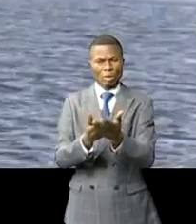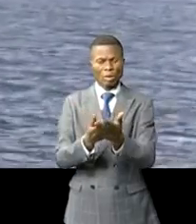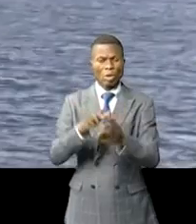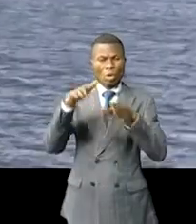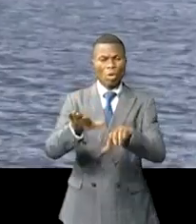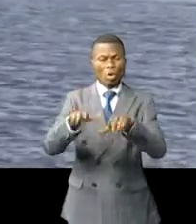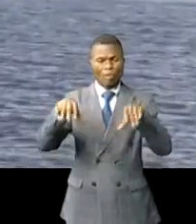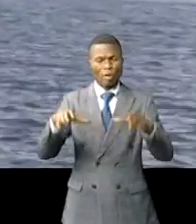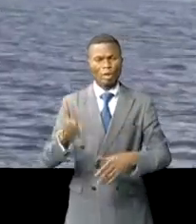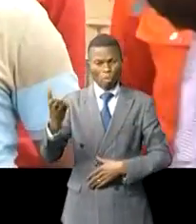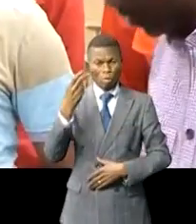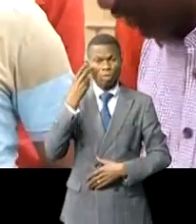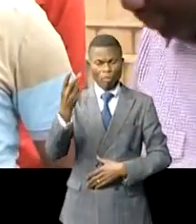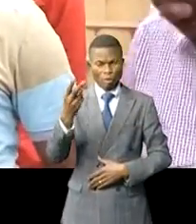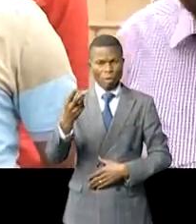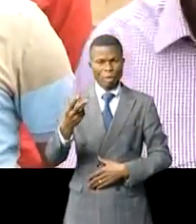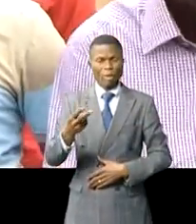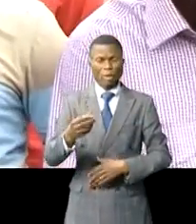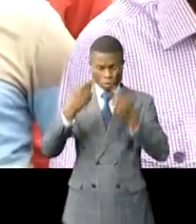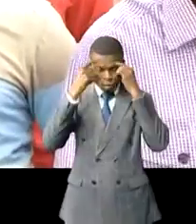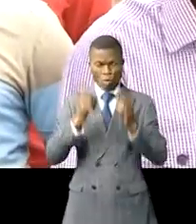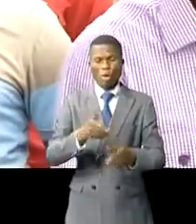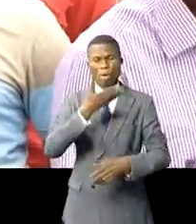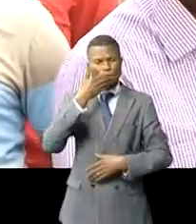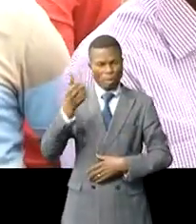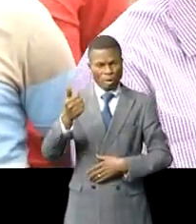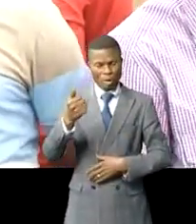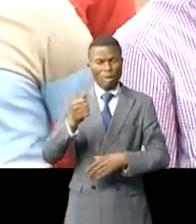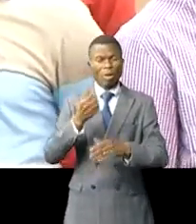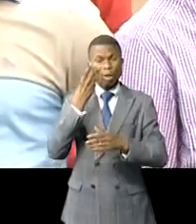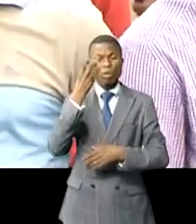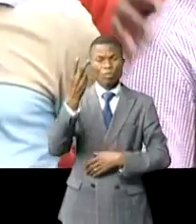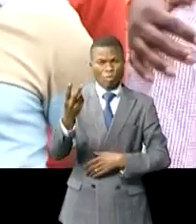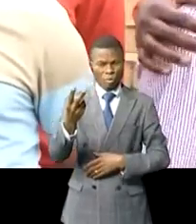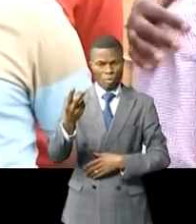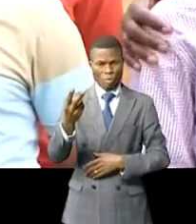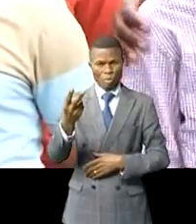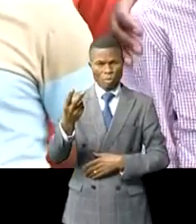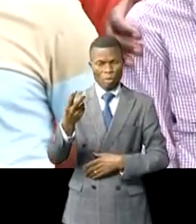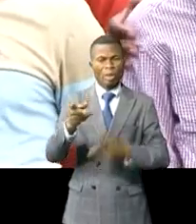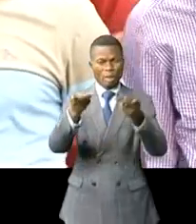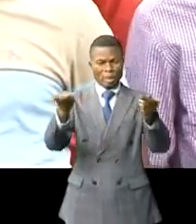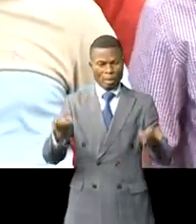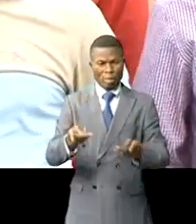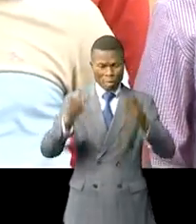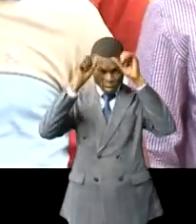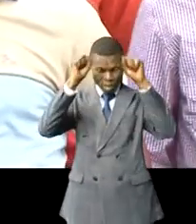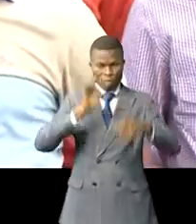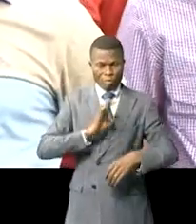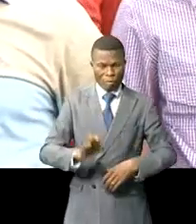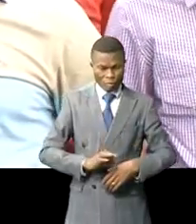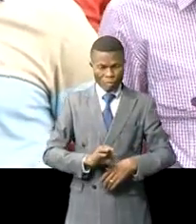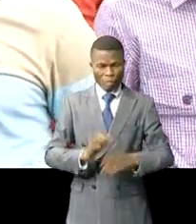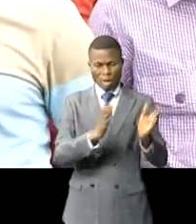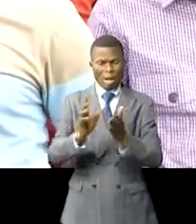fleuve Congo. Eh ben, nous sommes très optimistes en voyant tout le recadrage que le chef de l'État a amené à ce